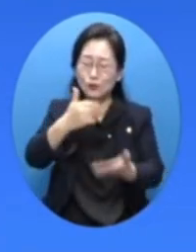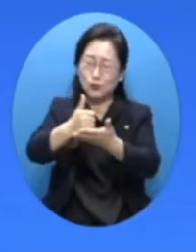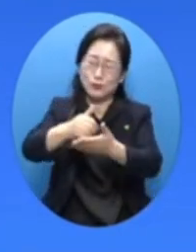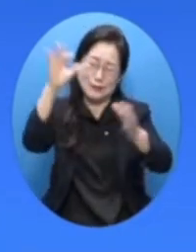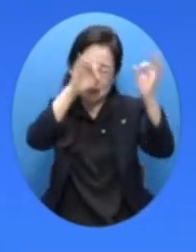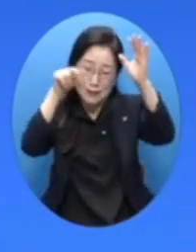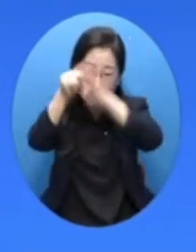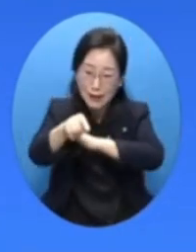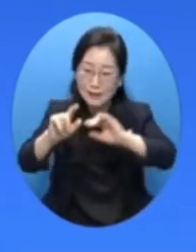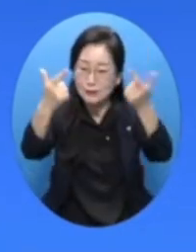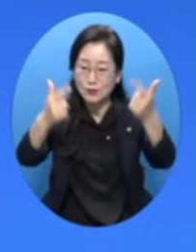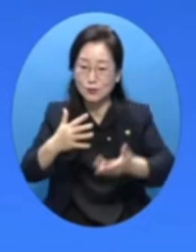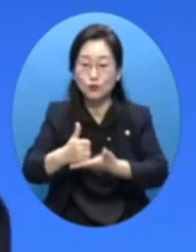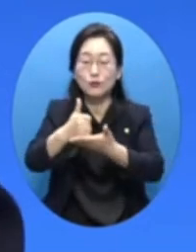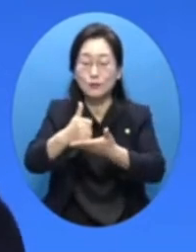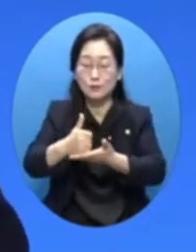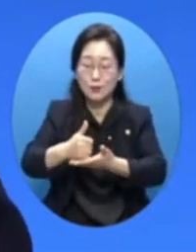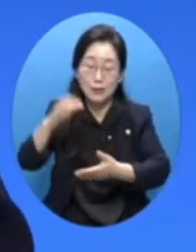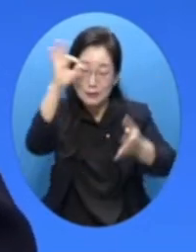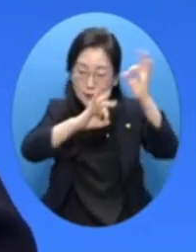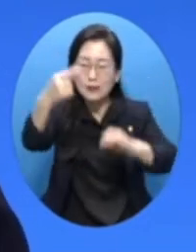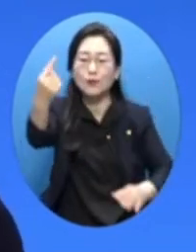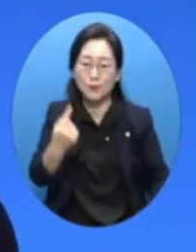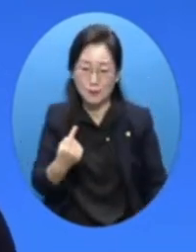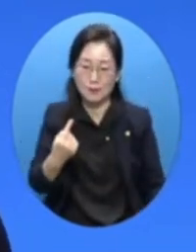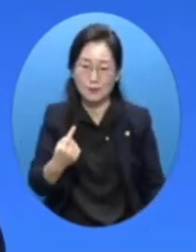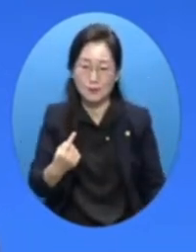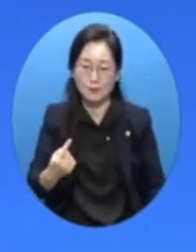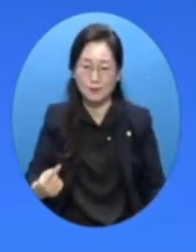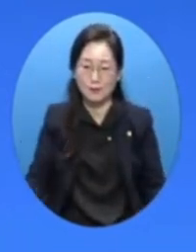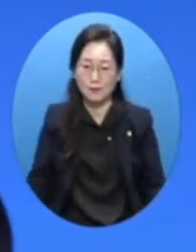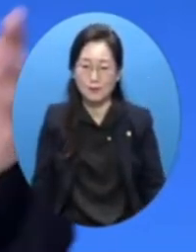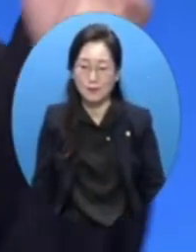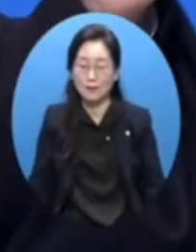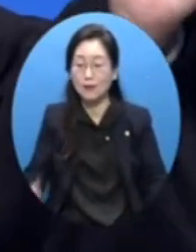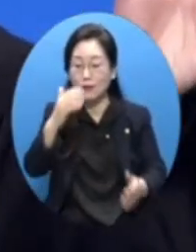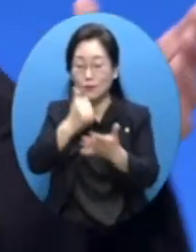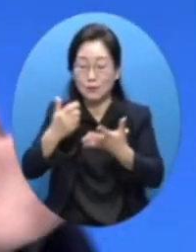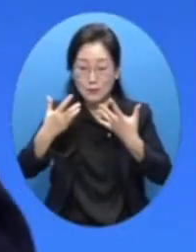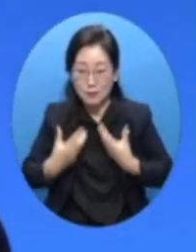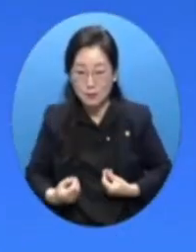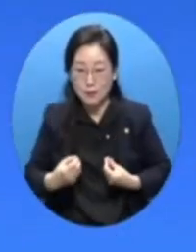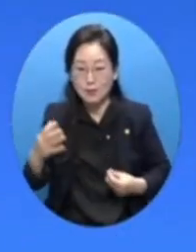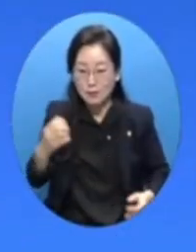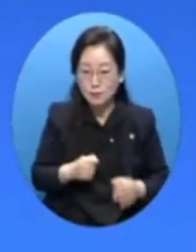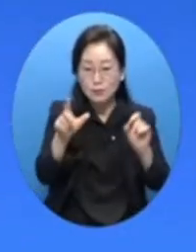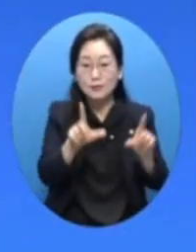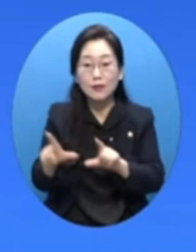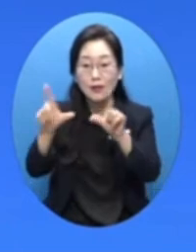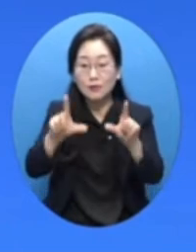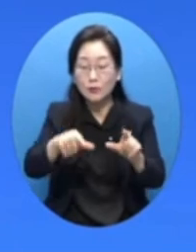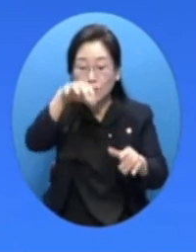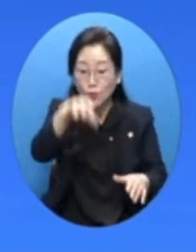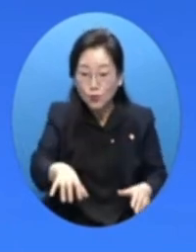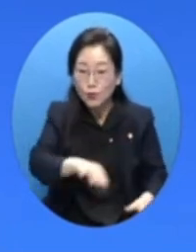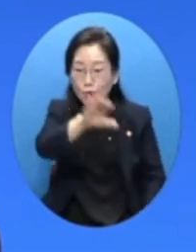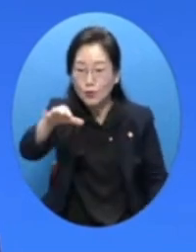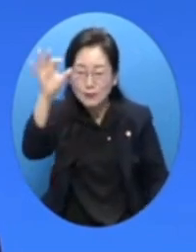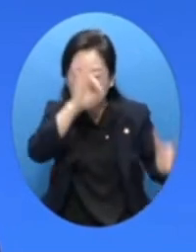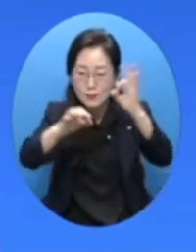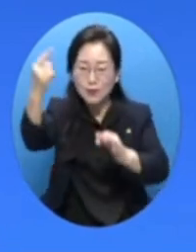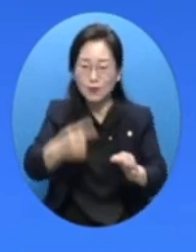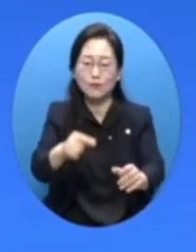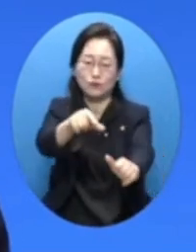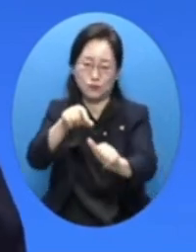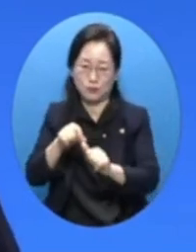것이 아니라 주님이 우리를 찾아오신 것입니다. 죄와 절망 가운데 살고 있는 우리를 주님의 찾아와서 우리를 구원해